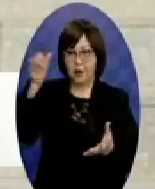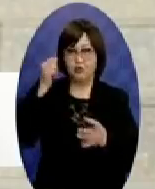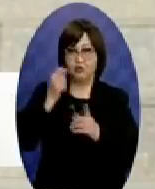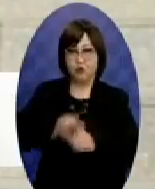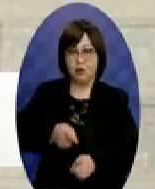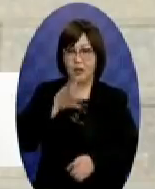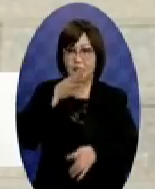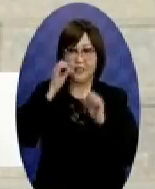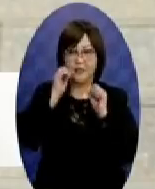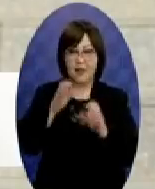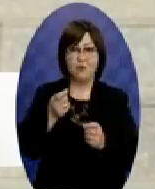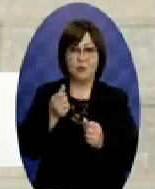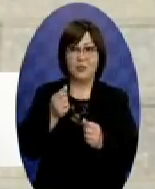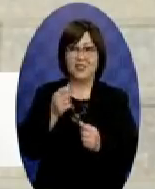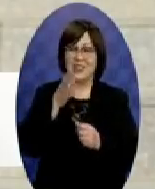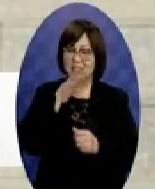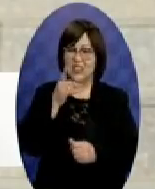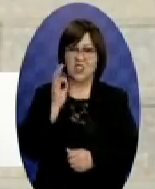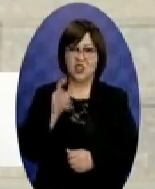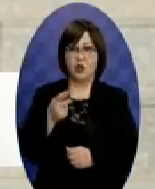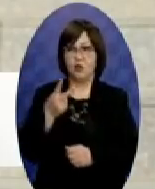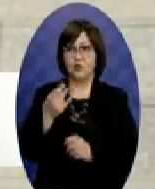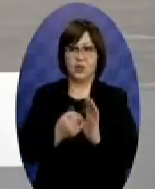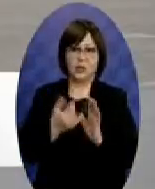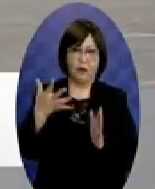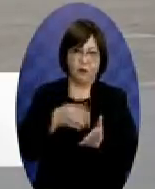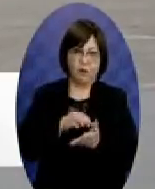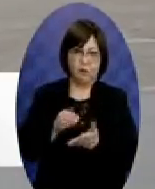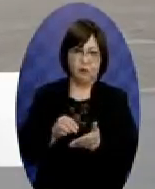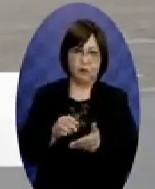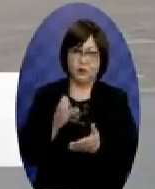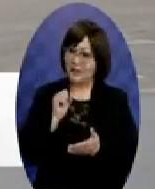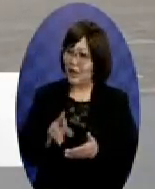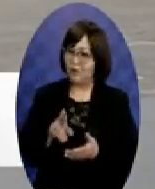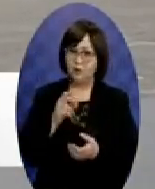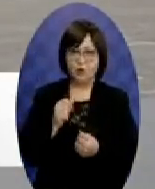хишиг 265 сая төгрөгийг олгохоор төсөлжээ.